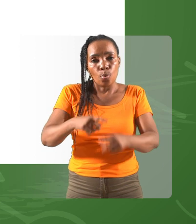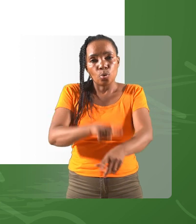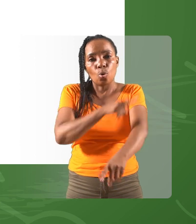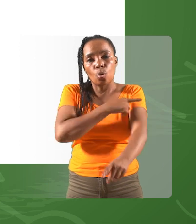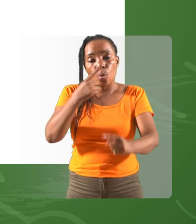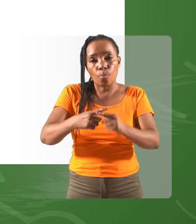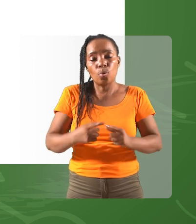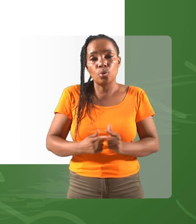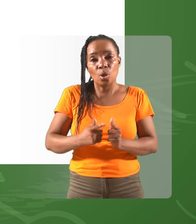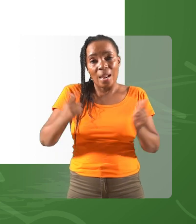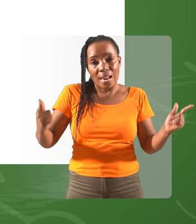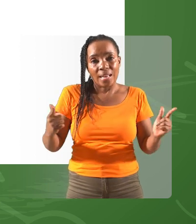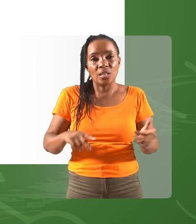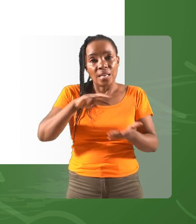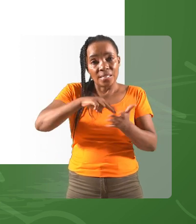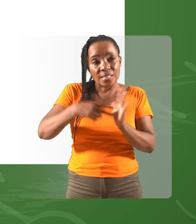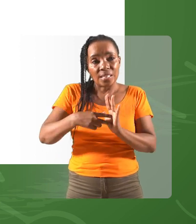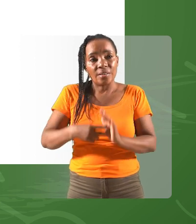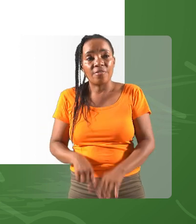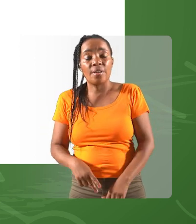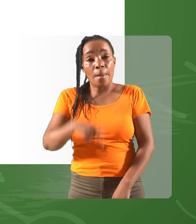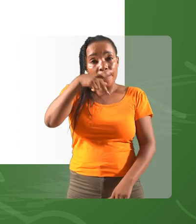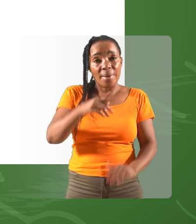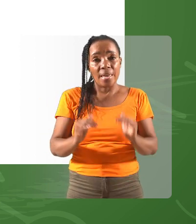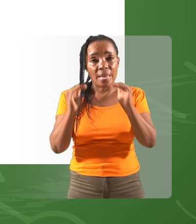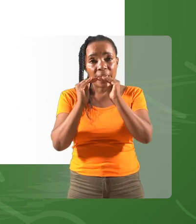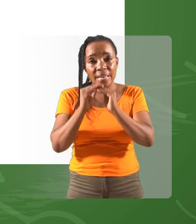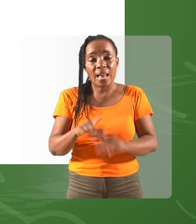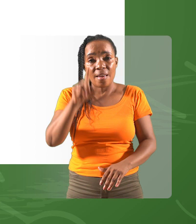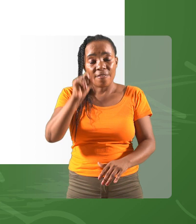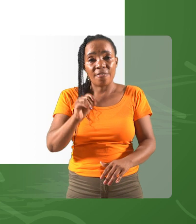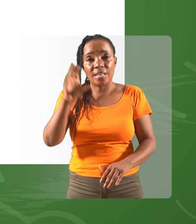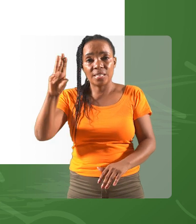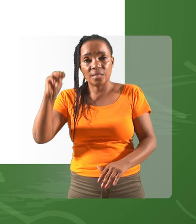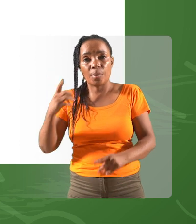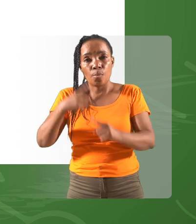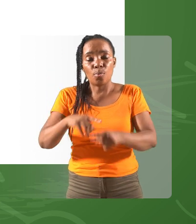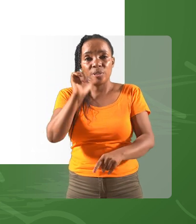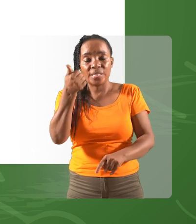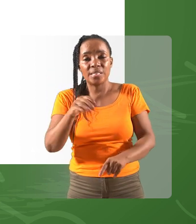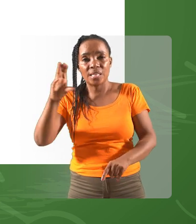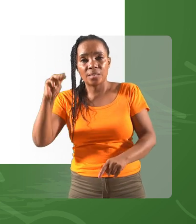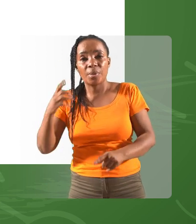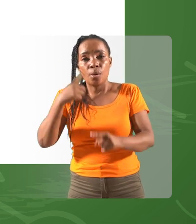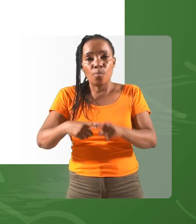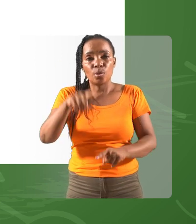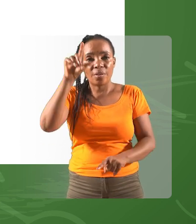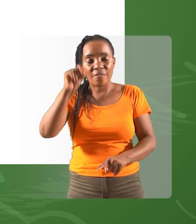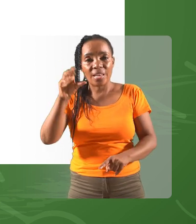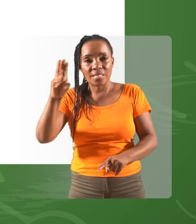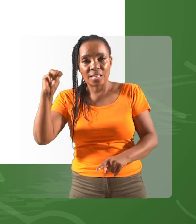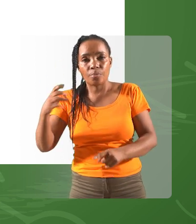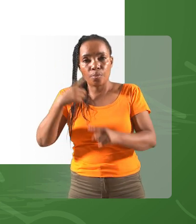fait P égale 20 cm plus 10 cm plus 20 cm plus